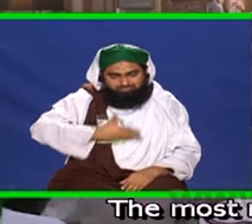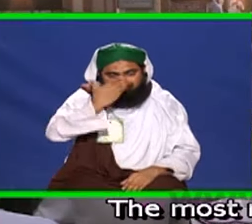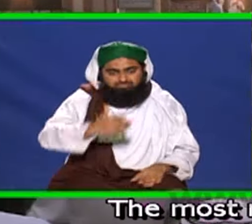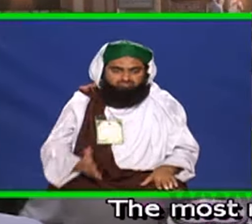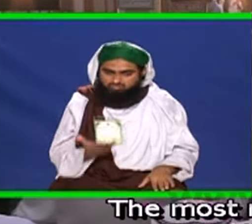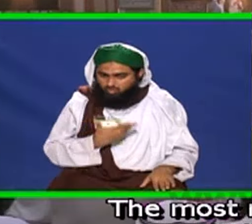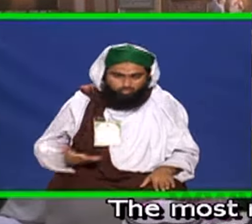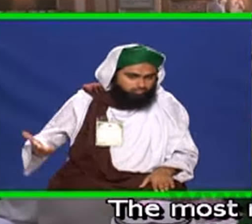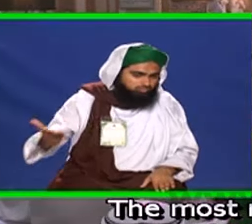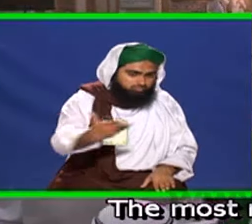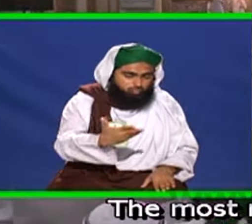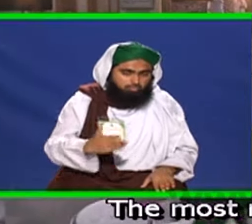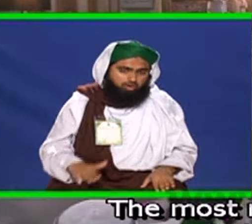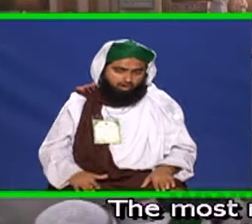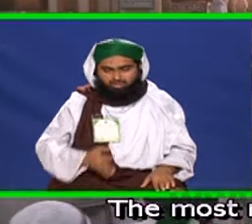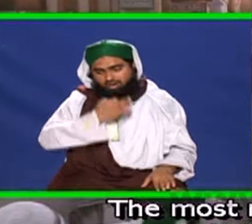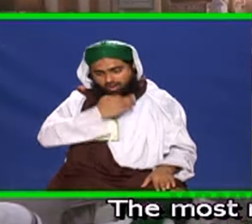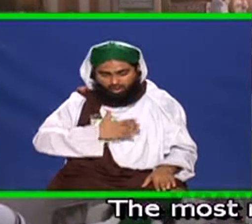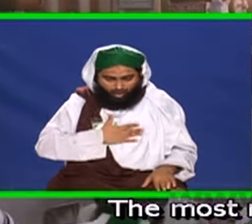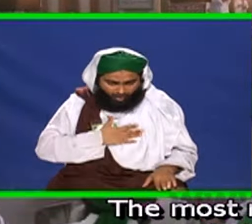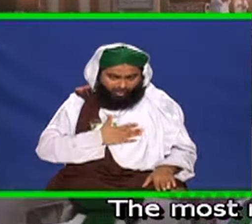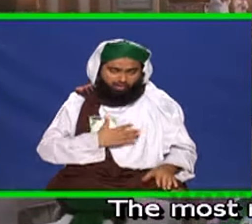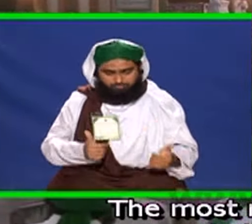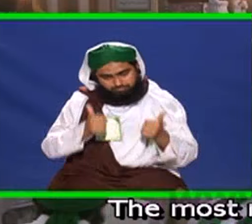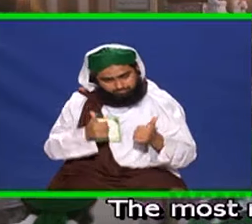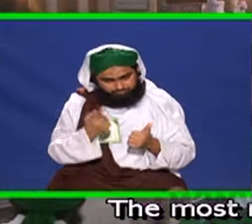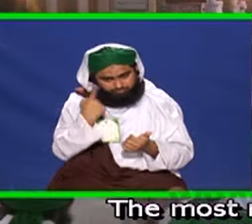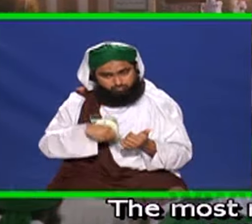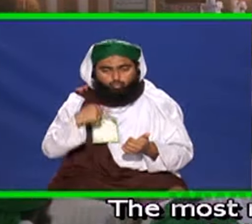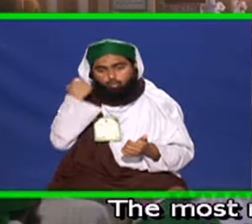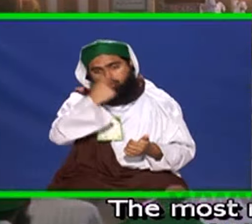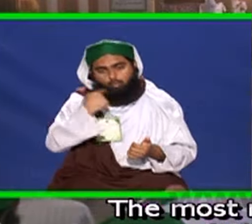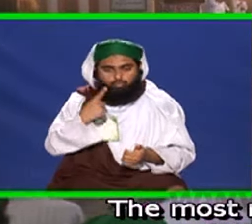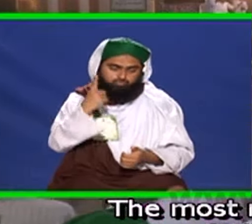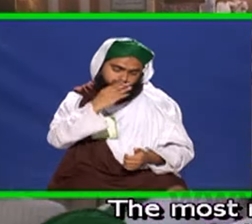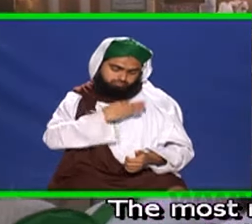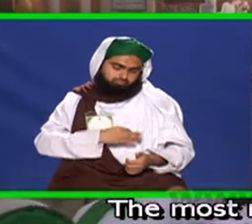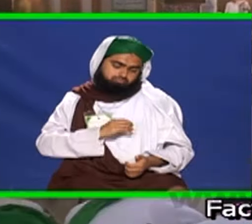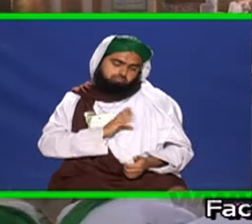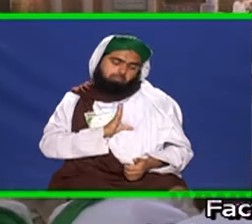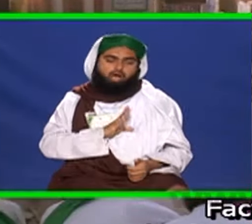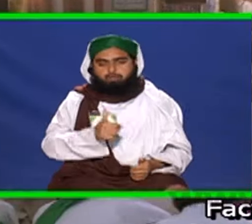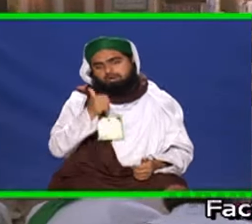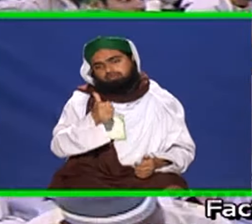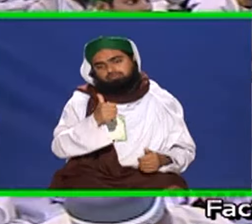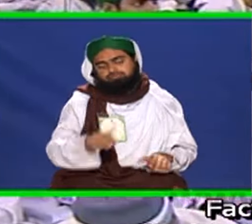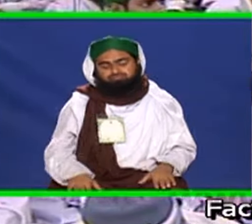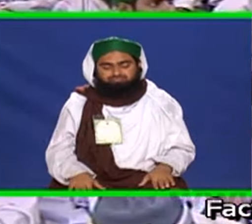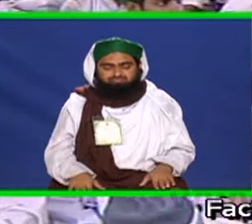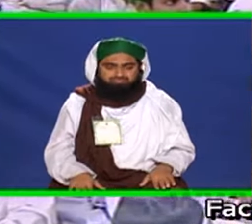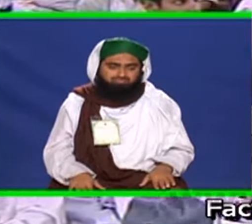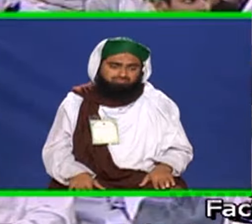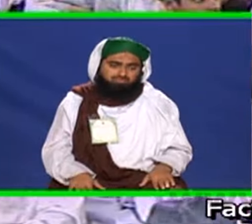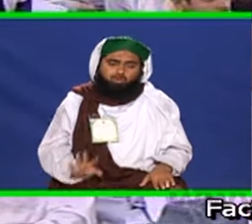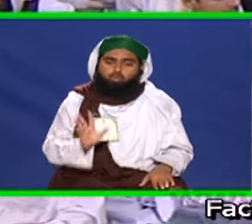تم میں معزز اور مکرم کوئی ہے جو اللہ کے نزدیک پرہیزگار ہے؟ تو بات تو وہی ہے کہ